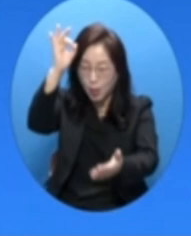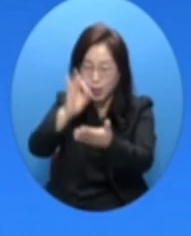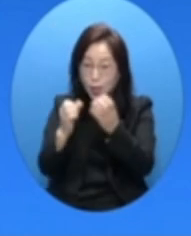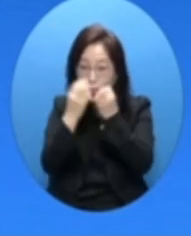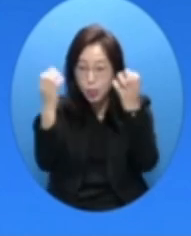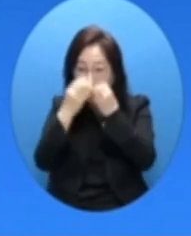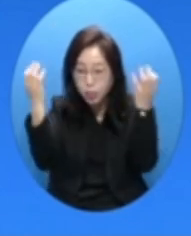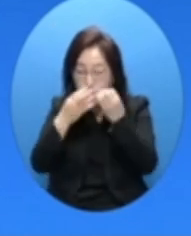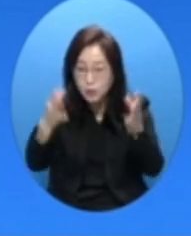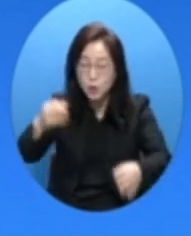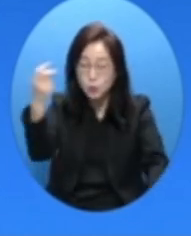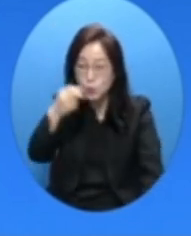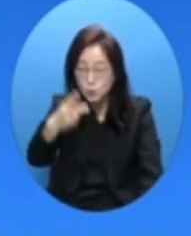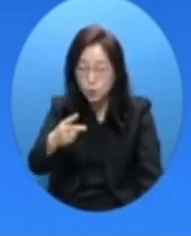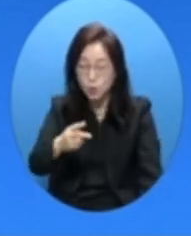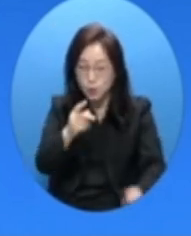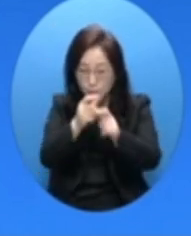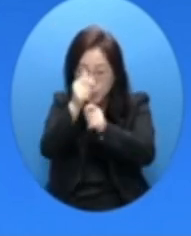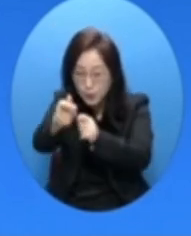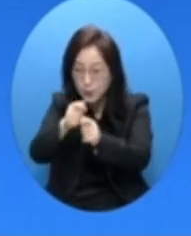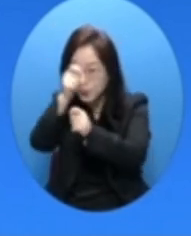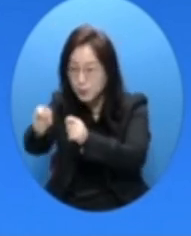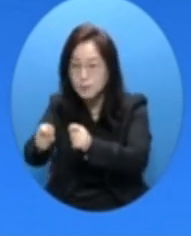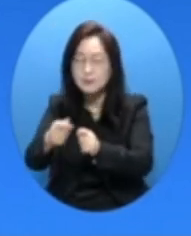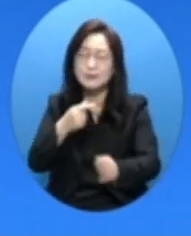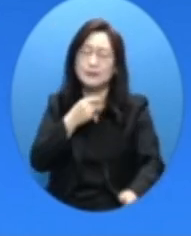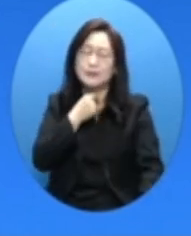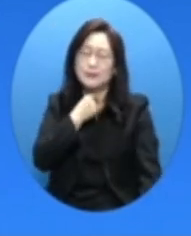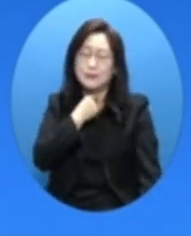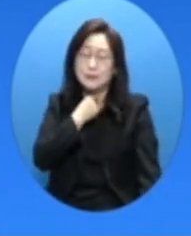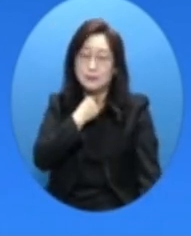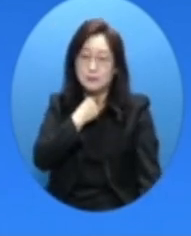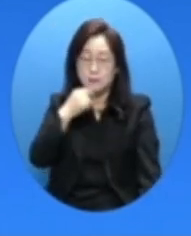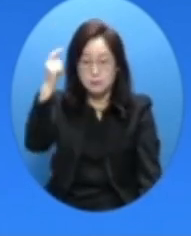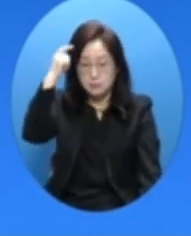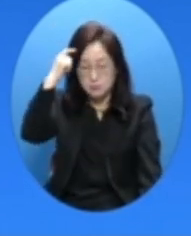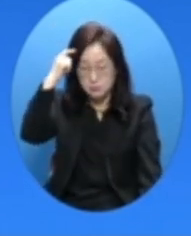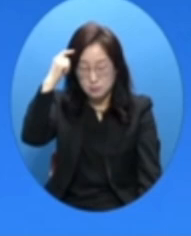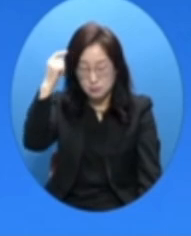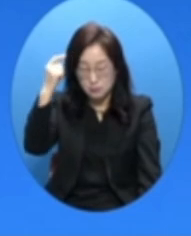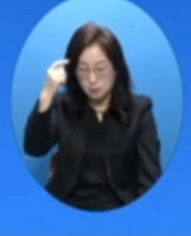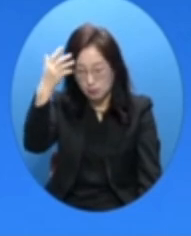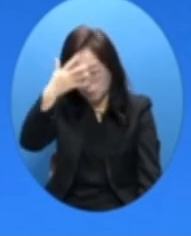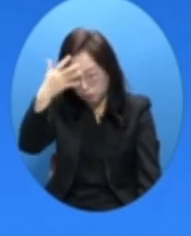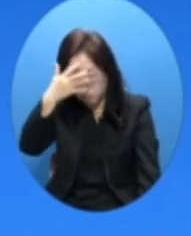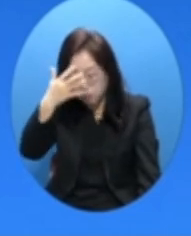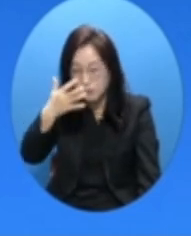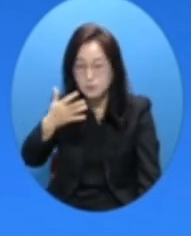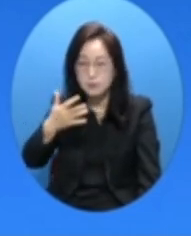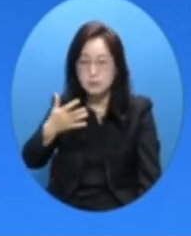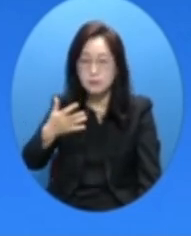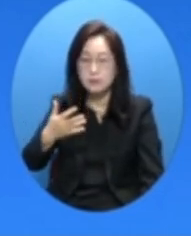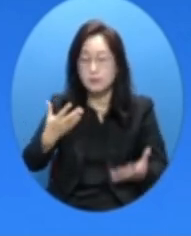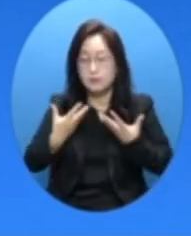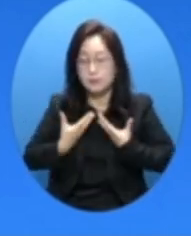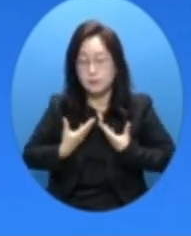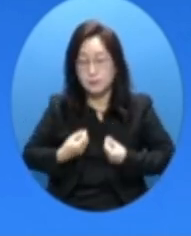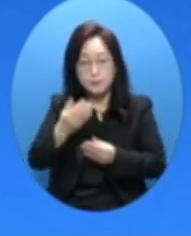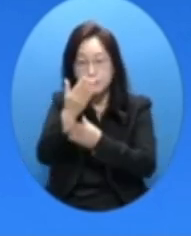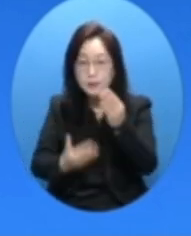나서도 또 도박을 하느라고 그가 정신이 황폐진 상태로 주저앉은 채 마치